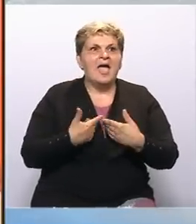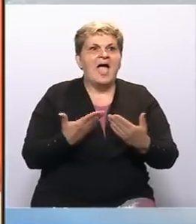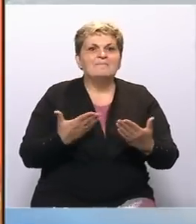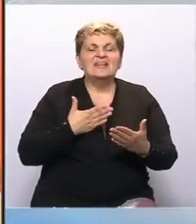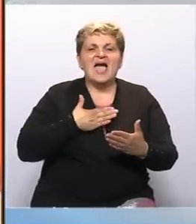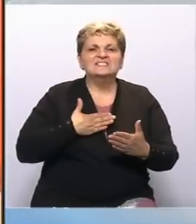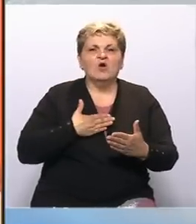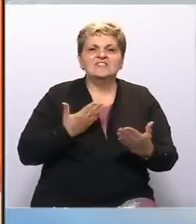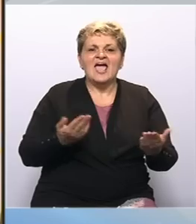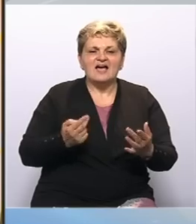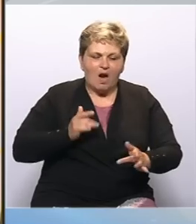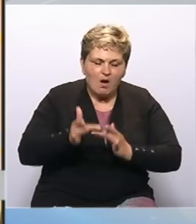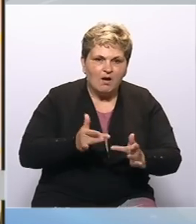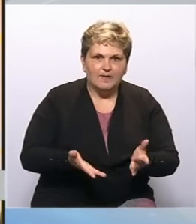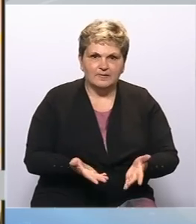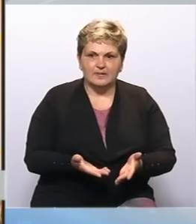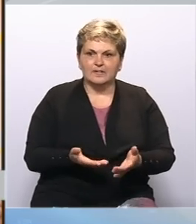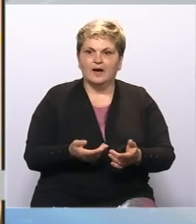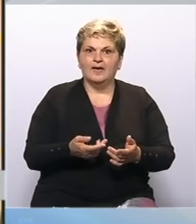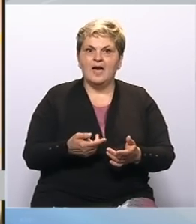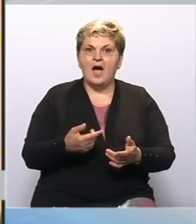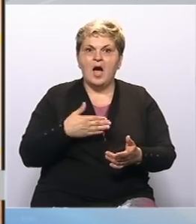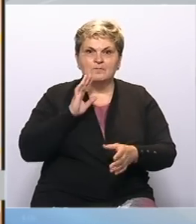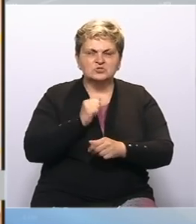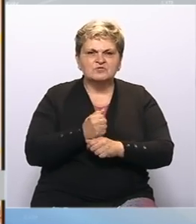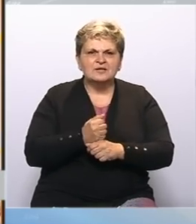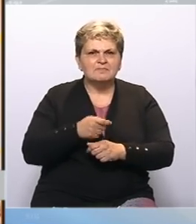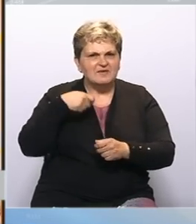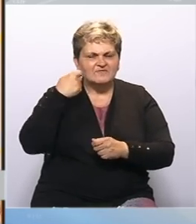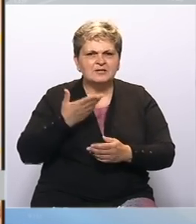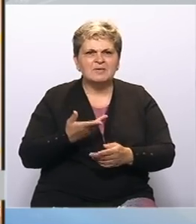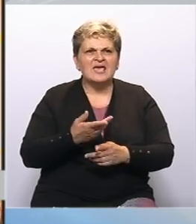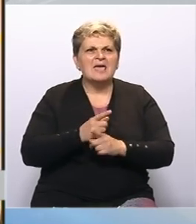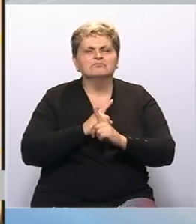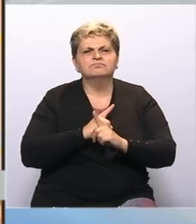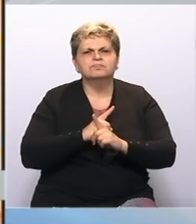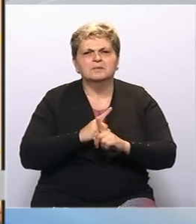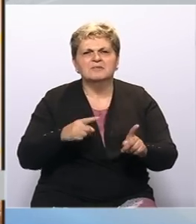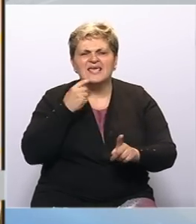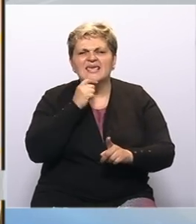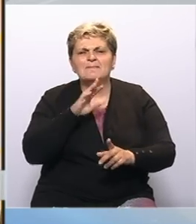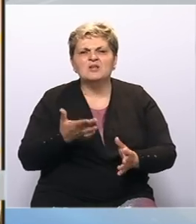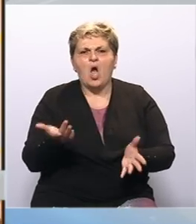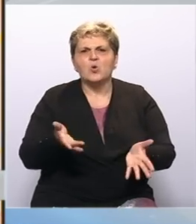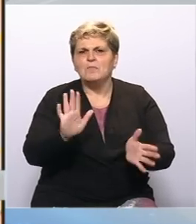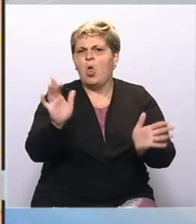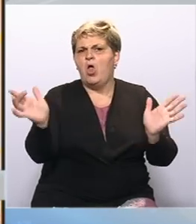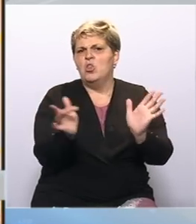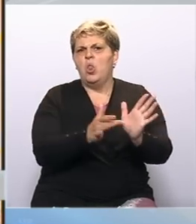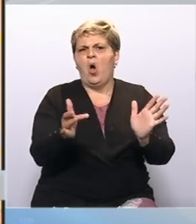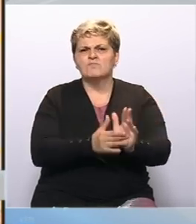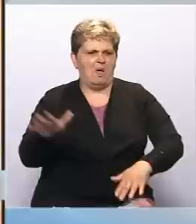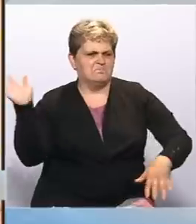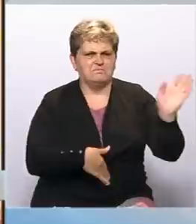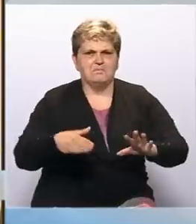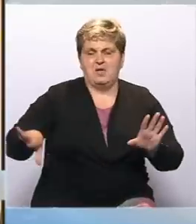svoju djecu prenosimo. Jugoslovenska kinematografija je obilovala scenama i narativom koji je normalizirao nasilje nad